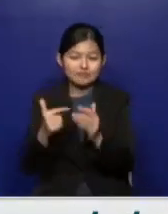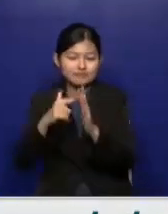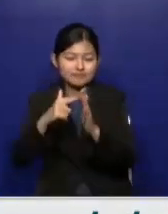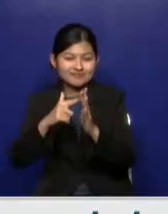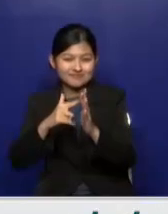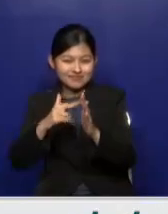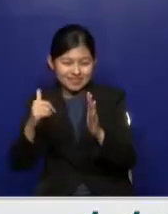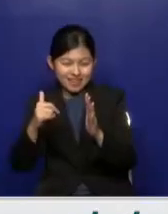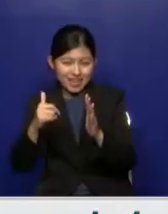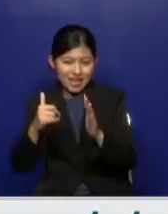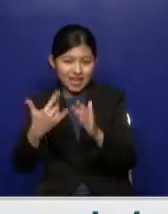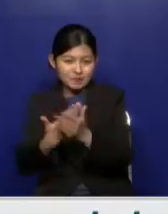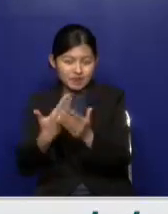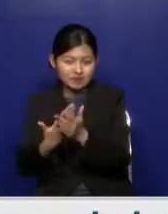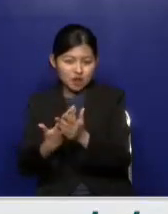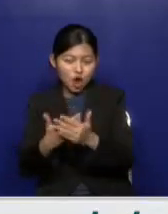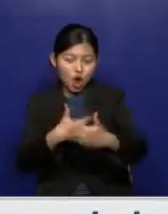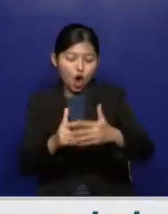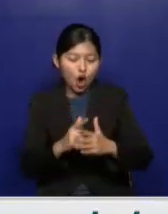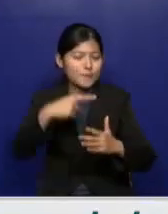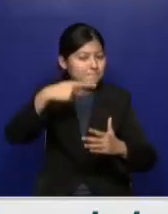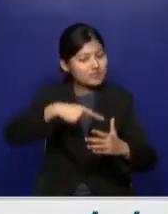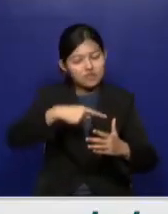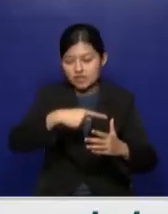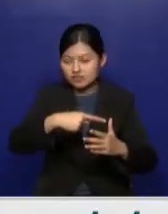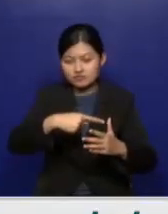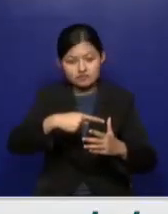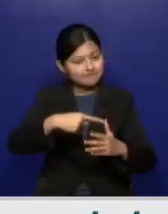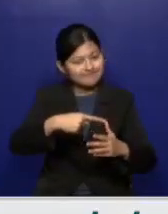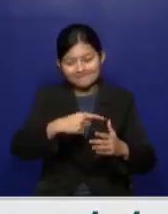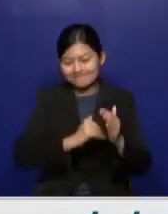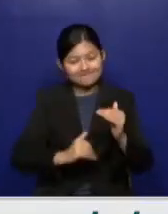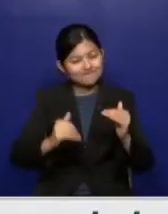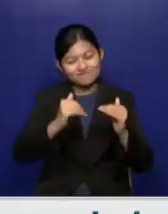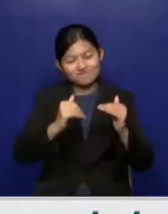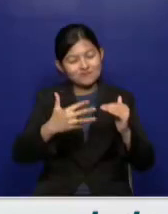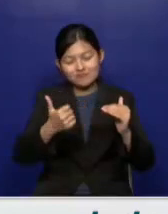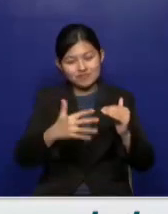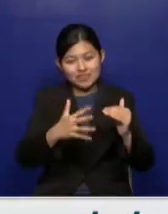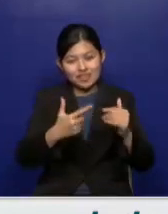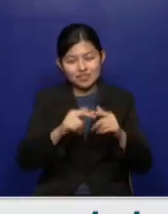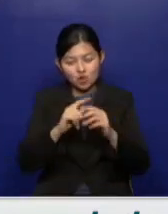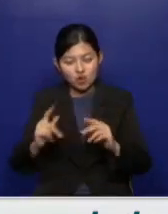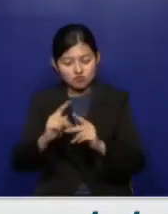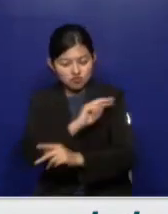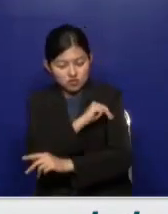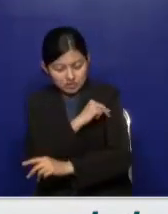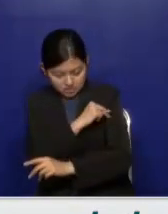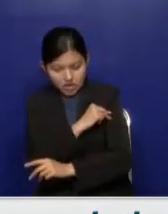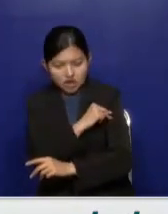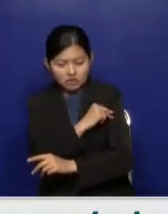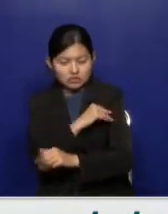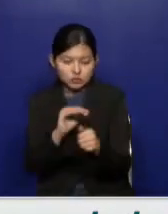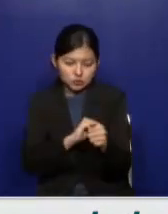ในนอกบัญชีหลักแห่งชาติได้ห้องพิเศษเขาก็ไม่สามารถที่จะได้สิทธิ์ได้ยังดีว่ากระทรวงสาธารณสุขเมตตาให้ลดค่าห้องพิเศษครึ่งห